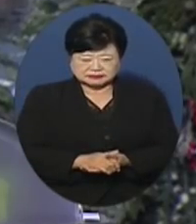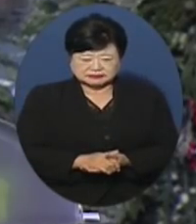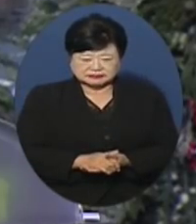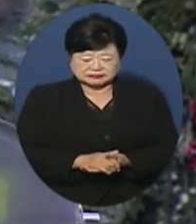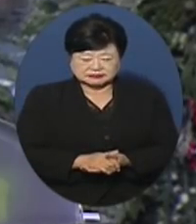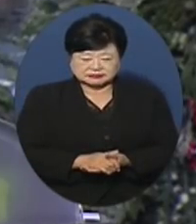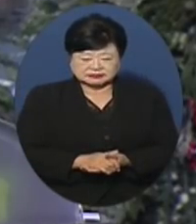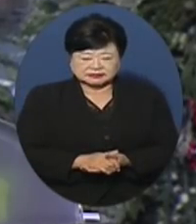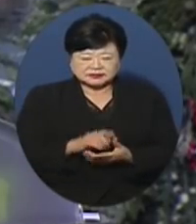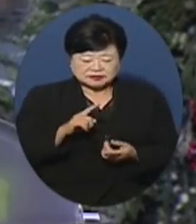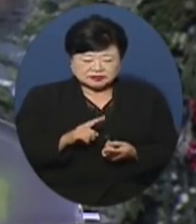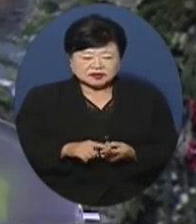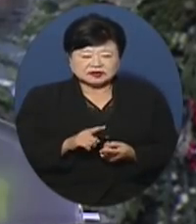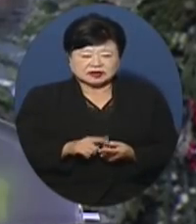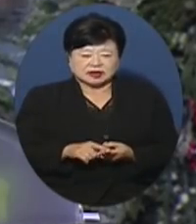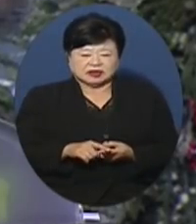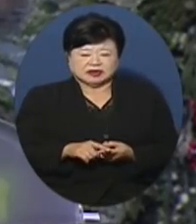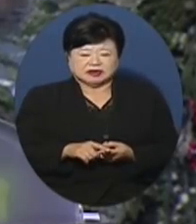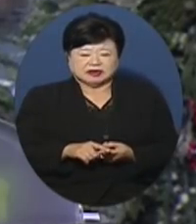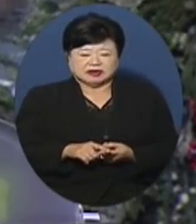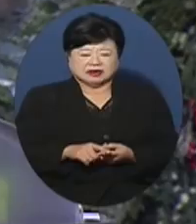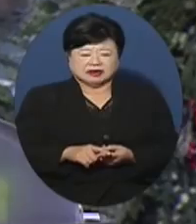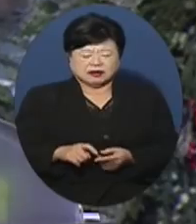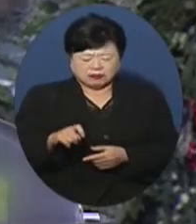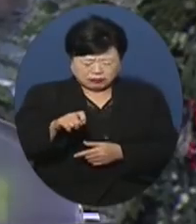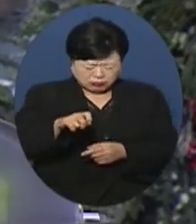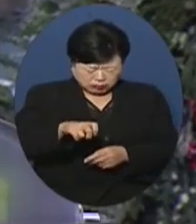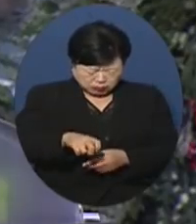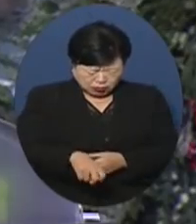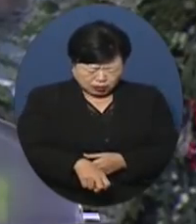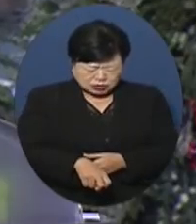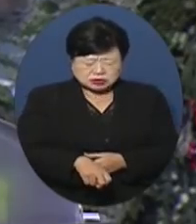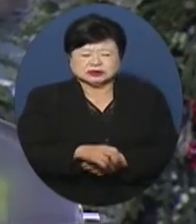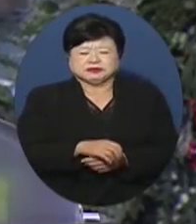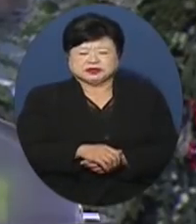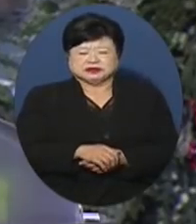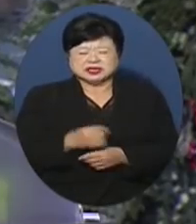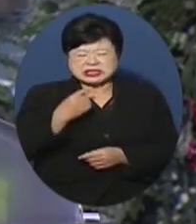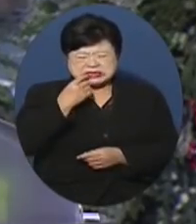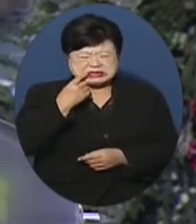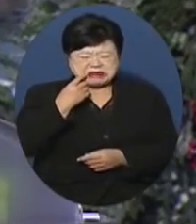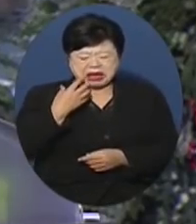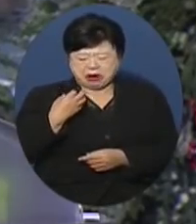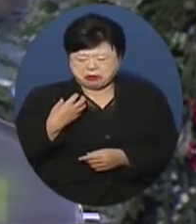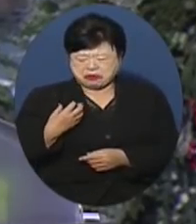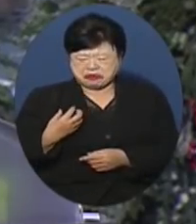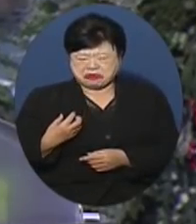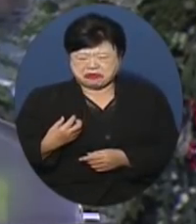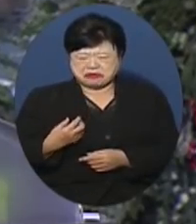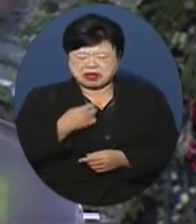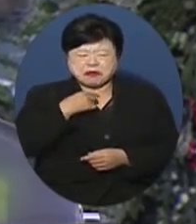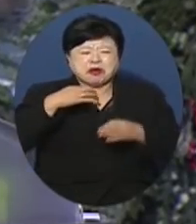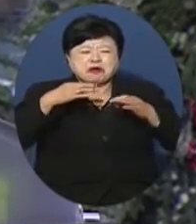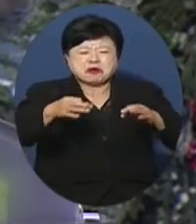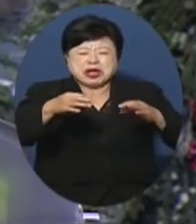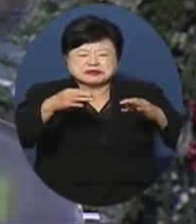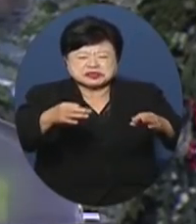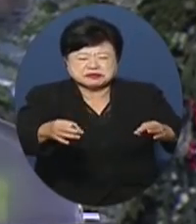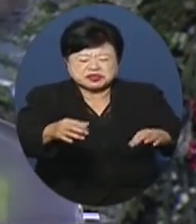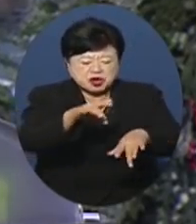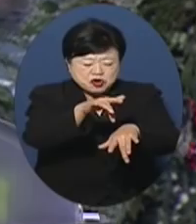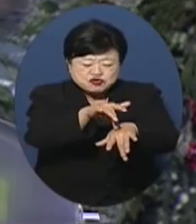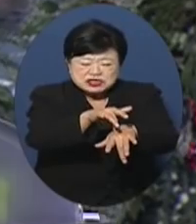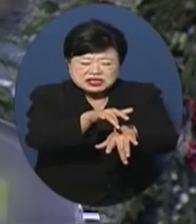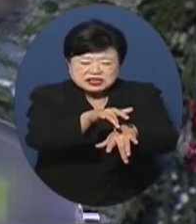그러니까 그대로 결상해서 오므라지더니 입에 거품을 물고 호함을 치면서